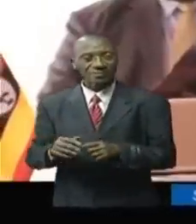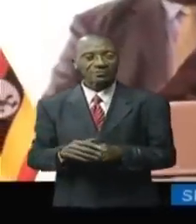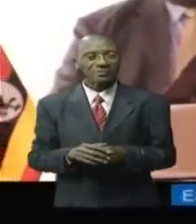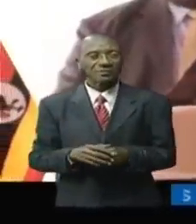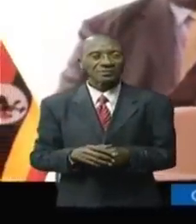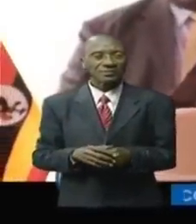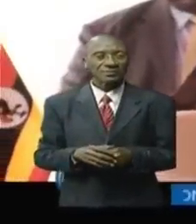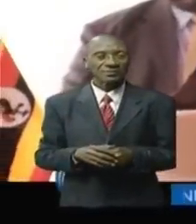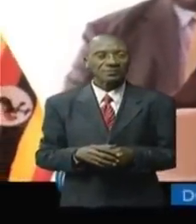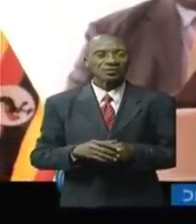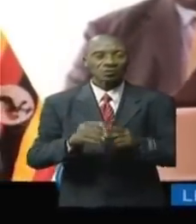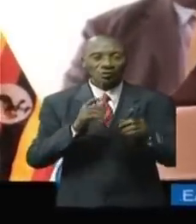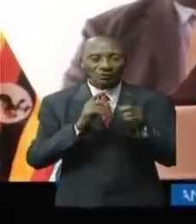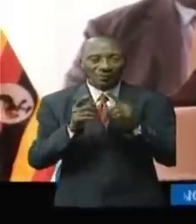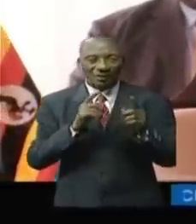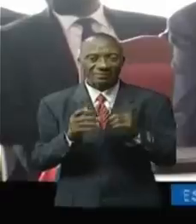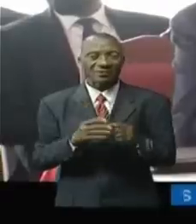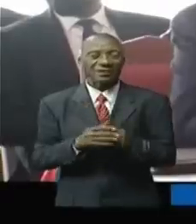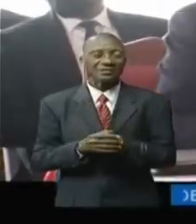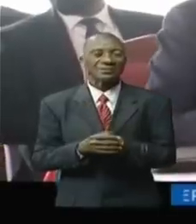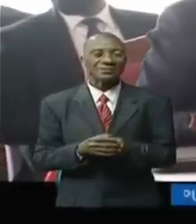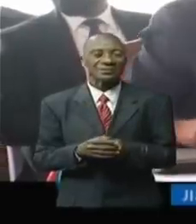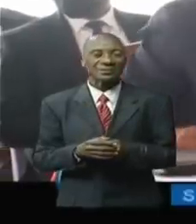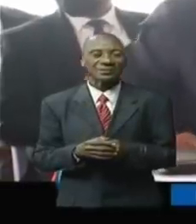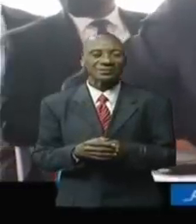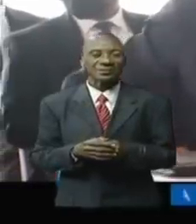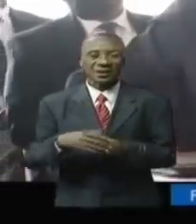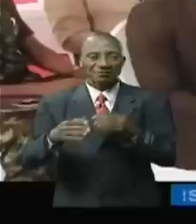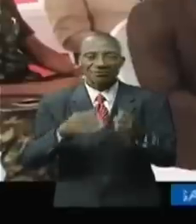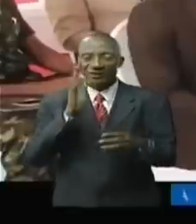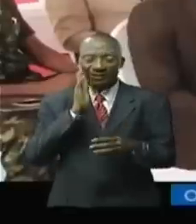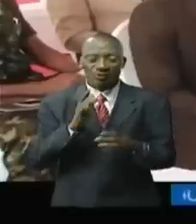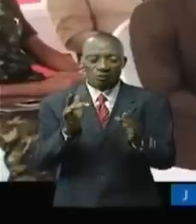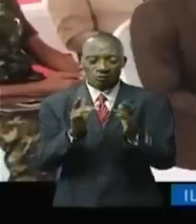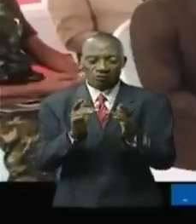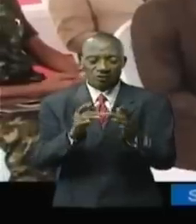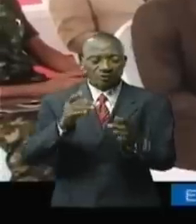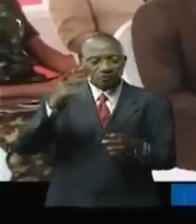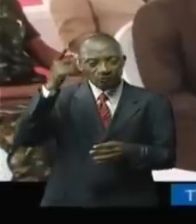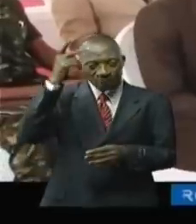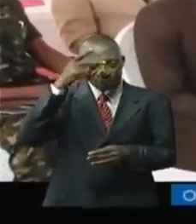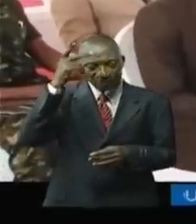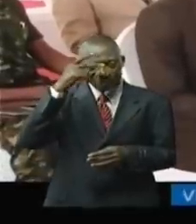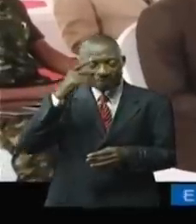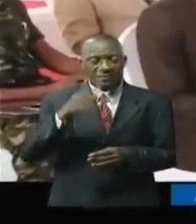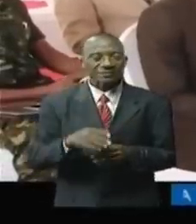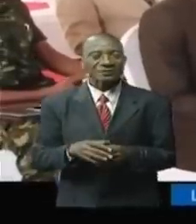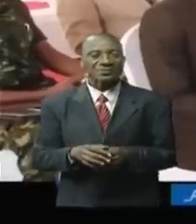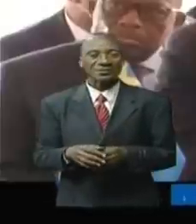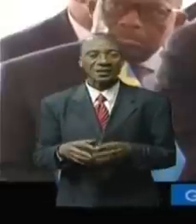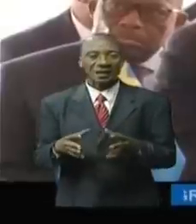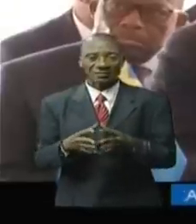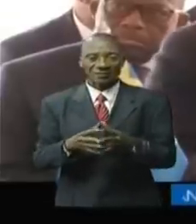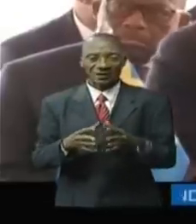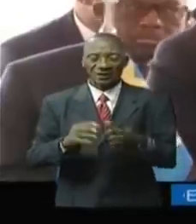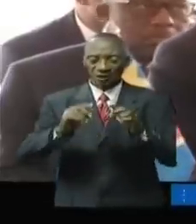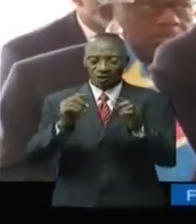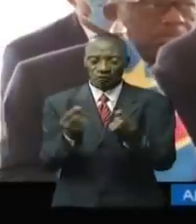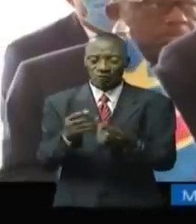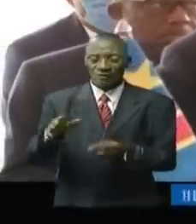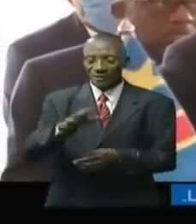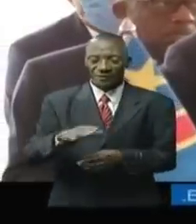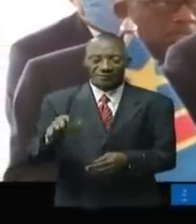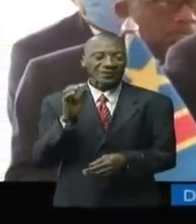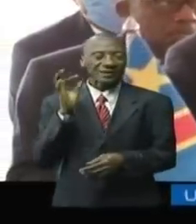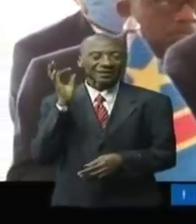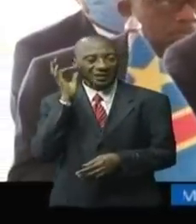avancées significatives obtenues à l'issue des consultations politiques des groupes armés menées par l'équipe mixte RDC-Kenya.